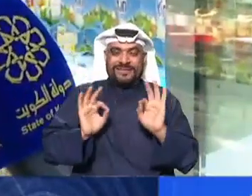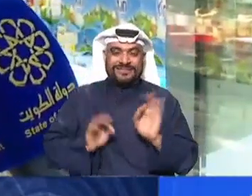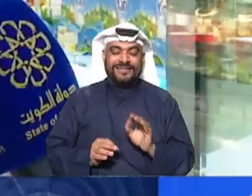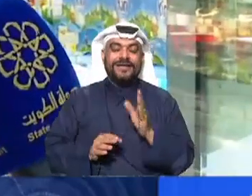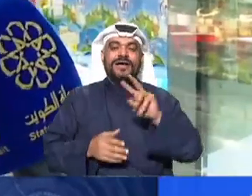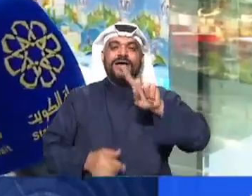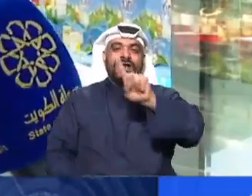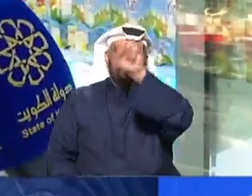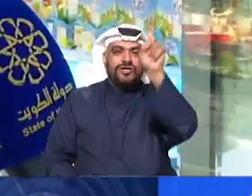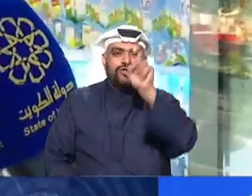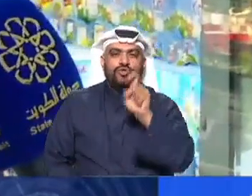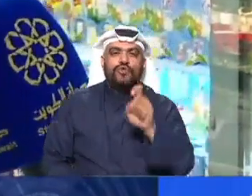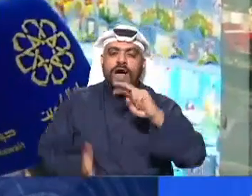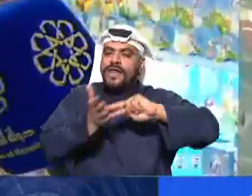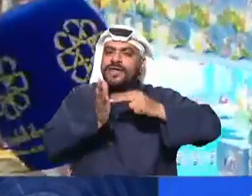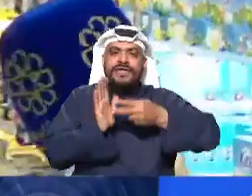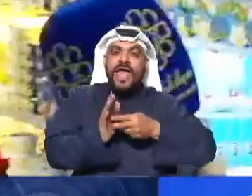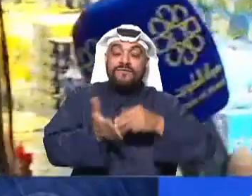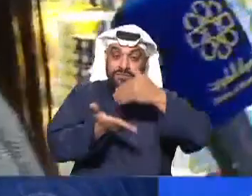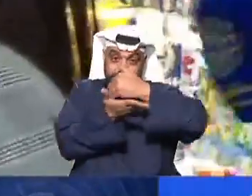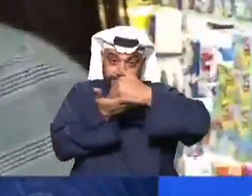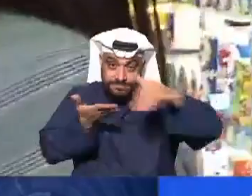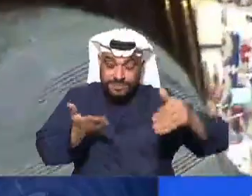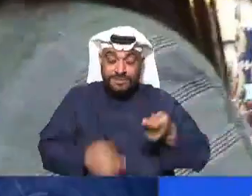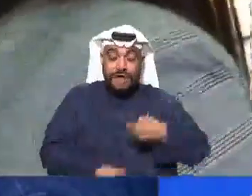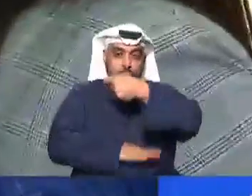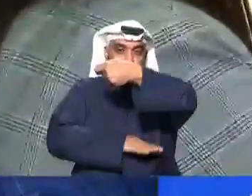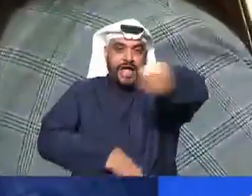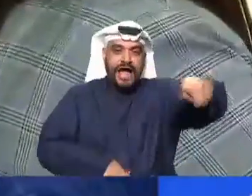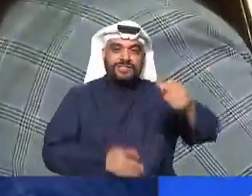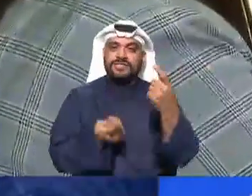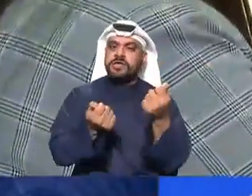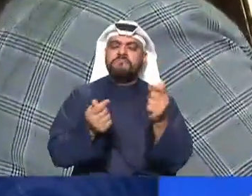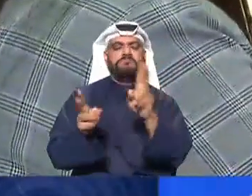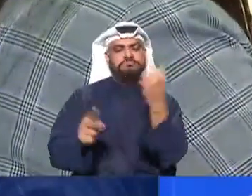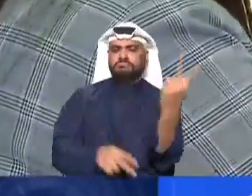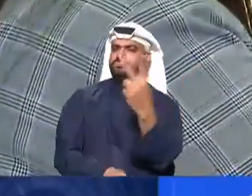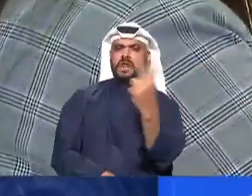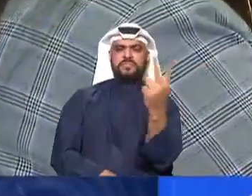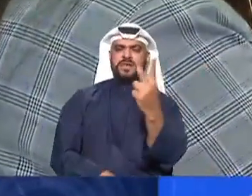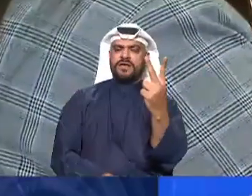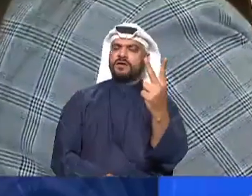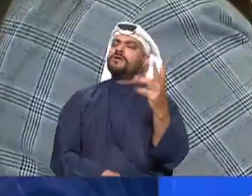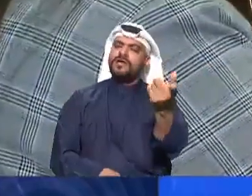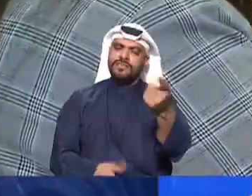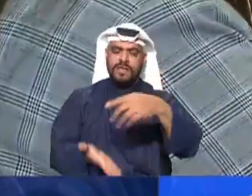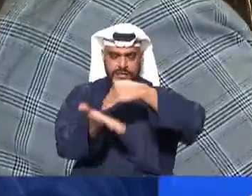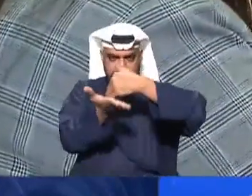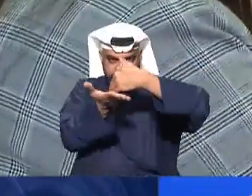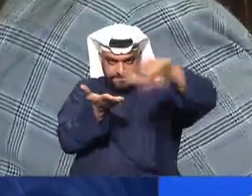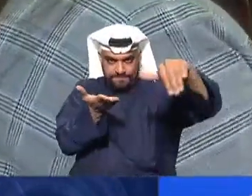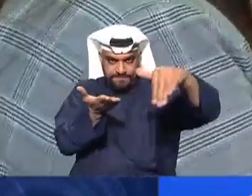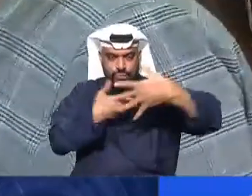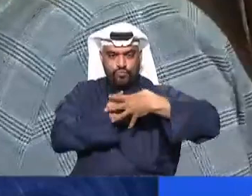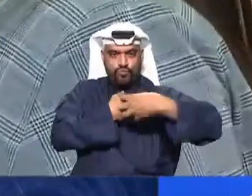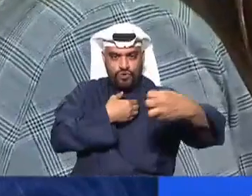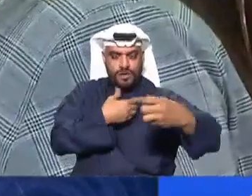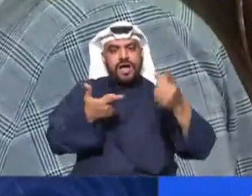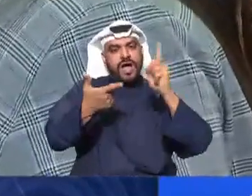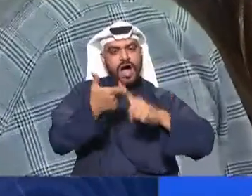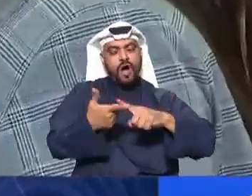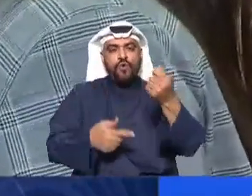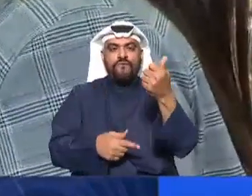طريقة الدفع ستكون عبر الكينت أو الكاش؟ متوفر الطرفين الكينت والكاش.